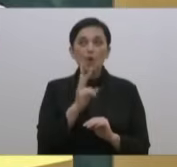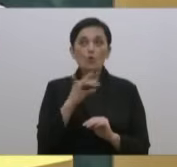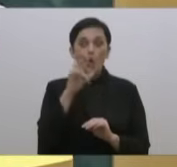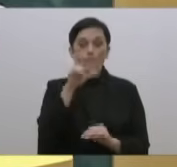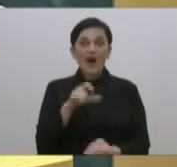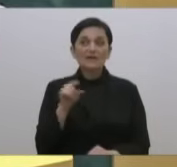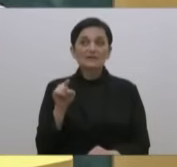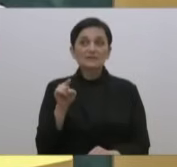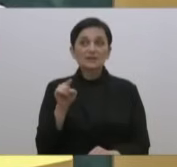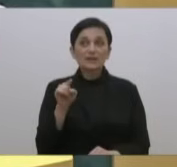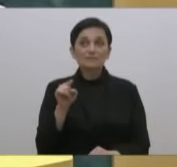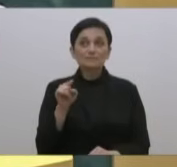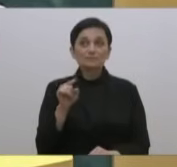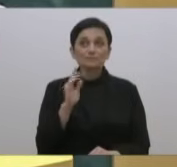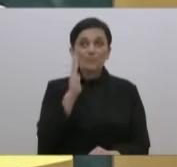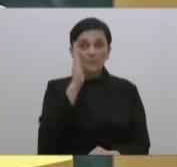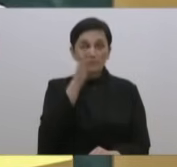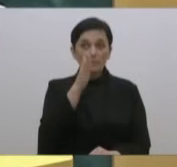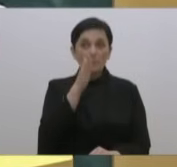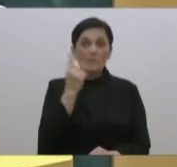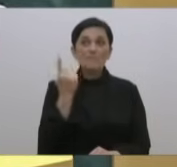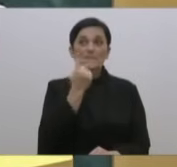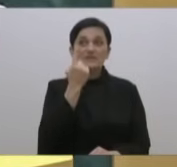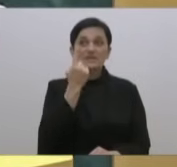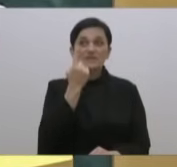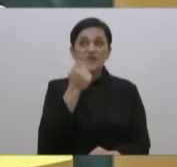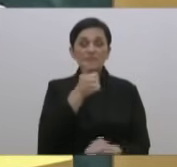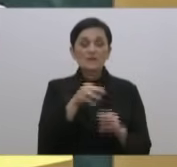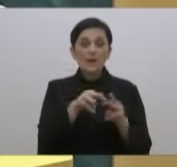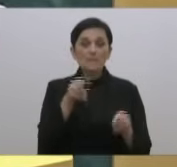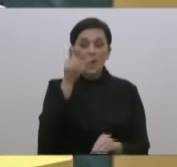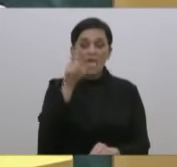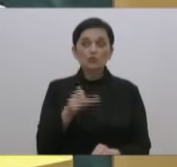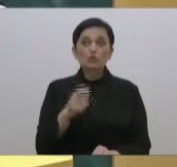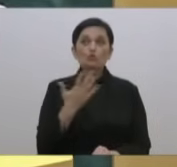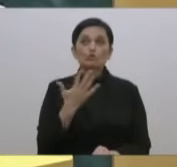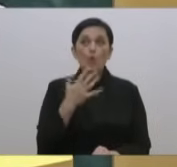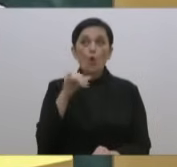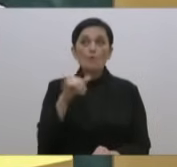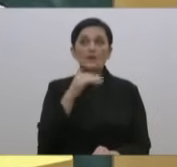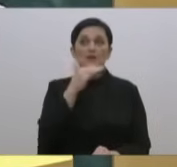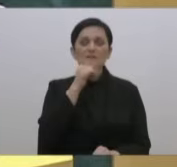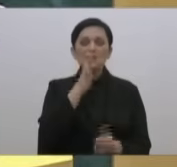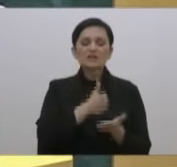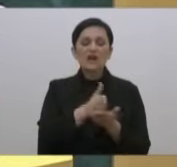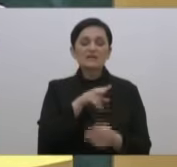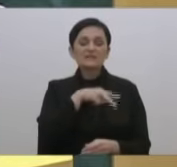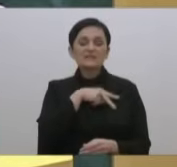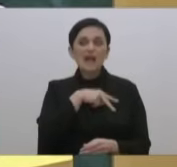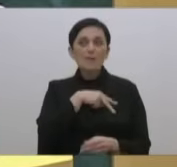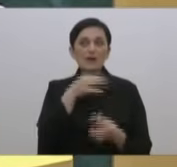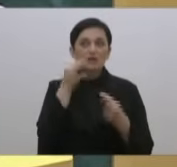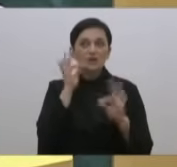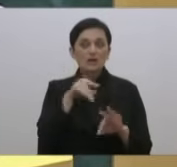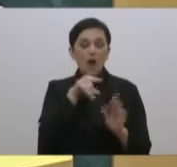ირაკლი კობახიძე გახდება პირველი პრემიერ-მინისტრი, რომელსაც აქვს მრავალწლიანი საპარლამენტო